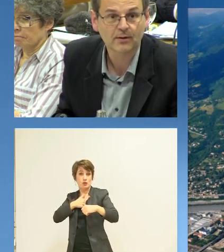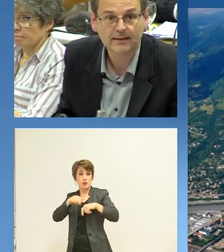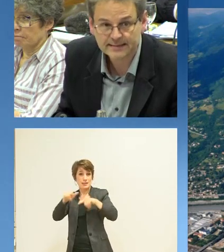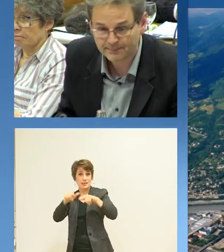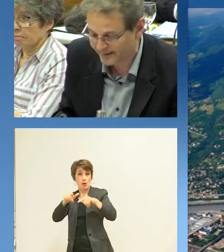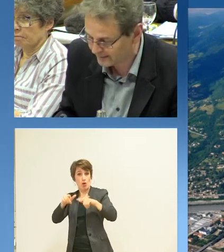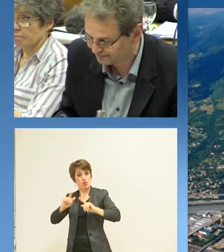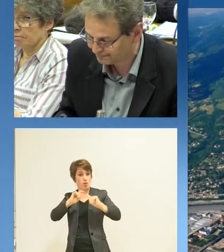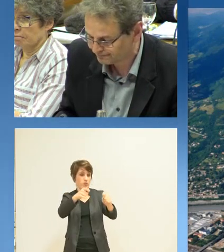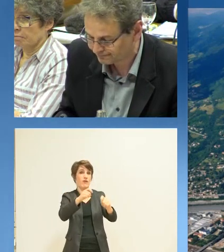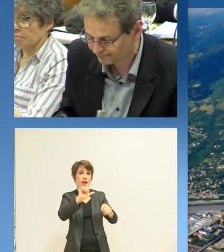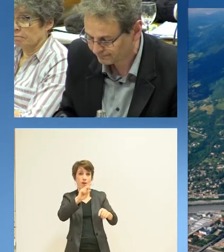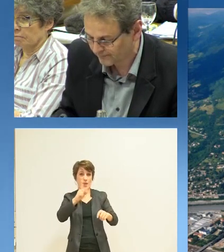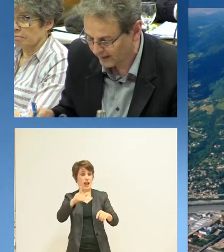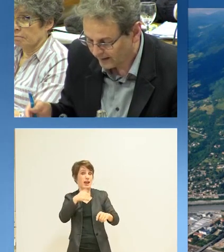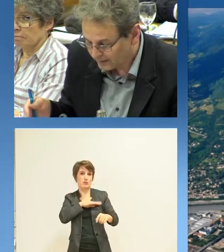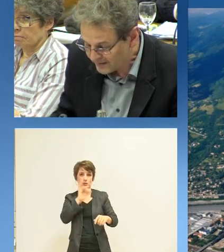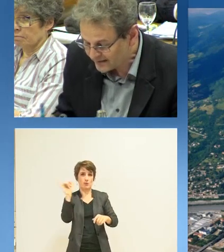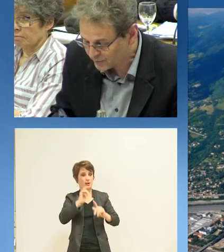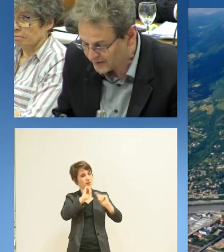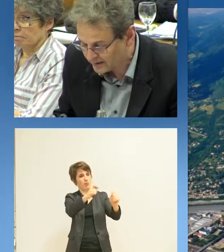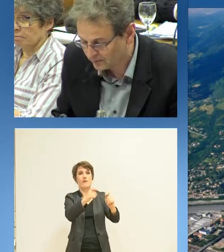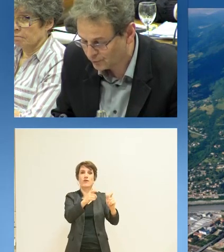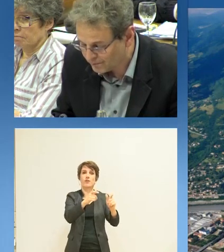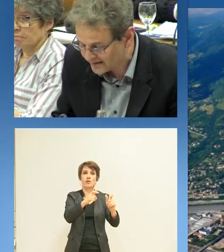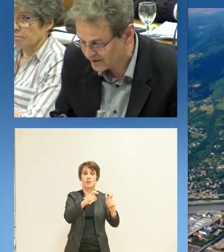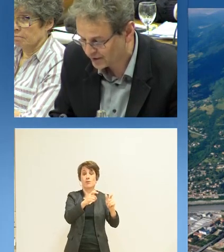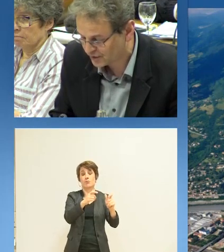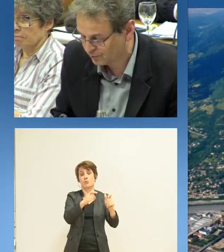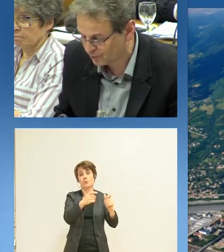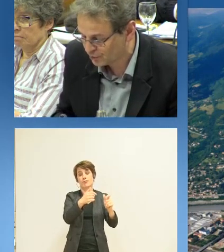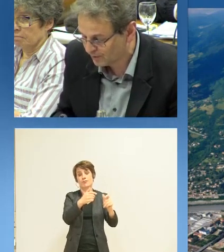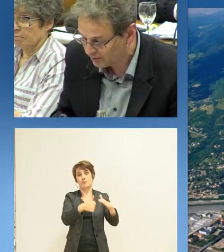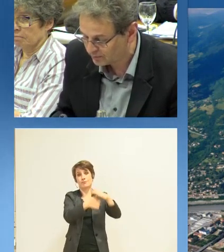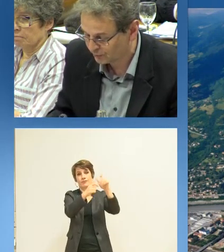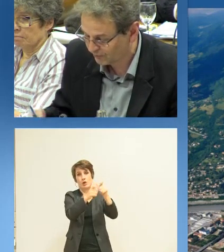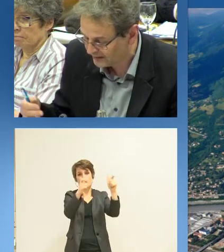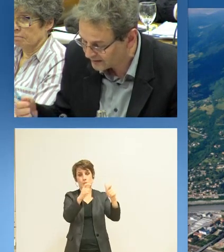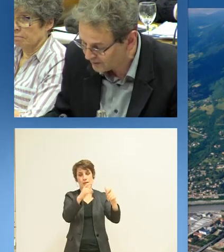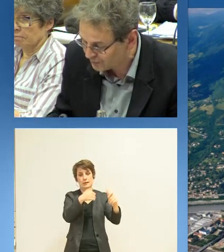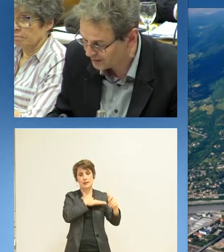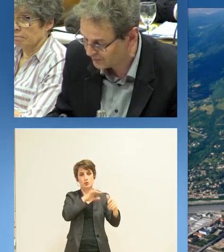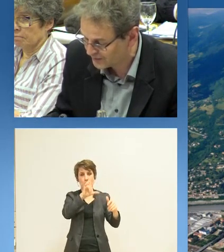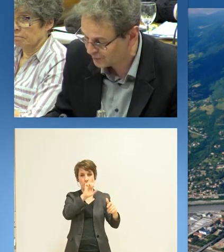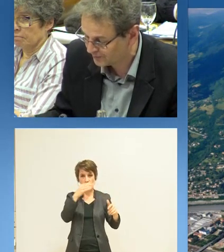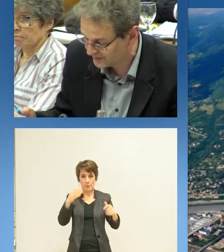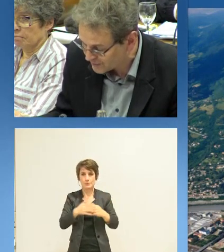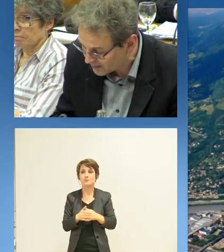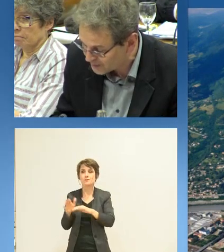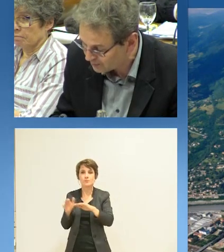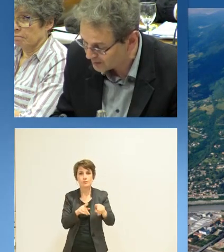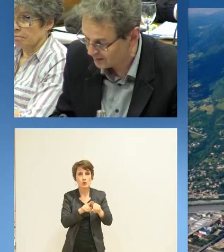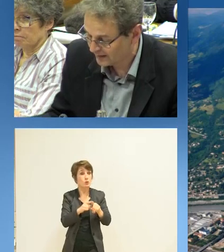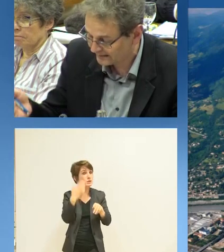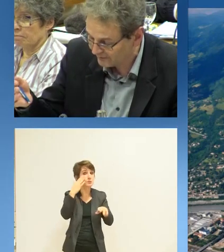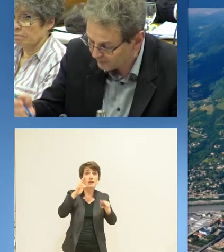les apl mais c'est aussi une baisse des charges pour le logement quand on fait des travaux de rénovation d'isolation